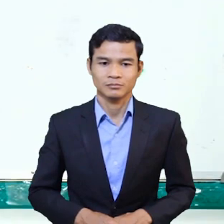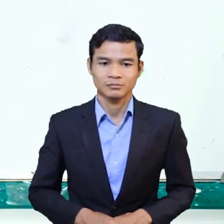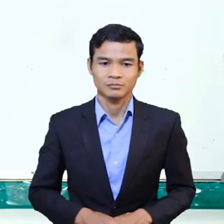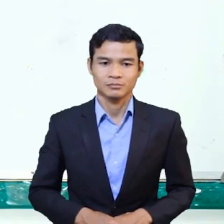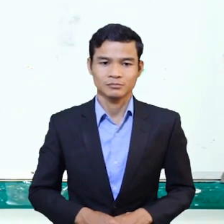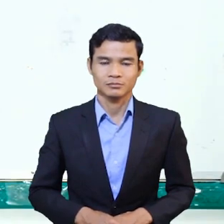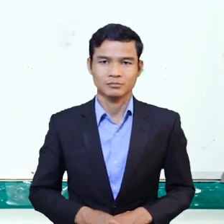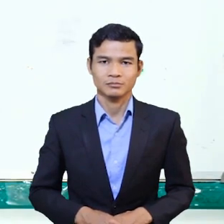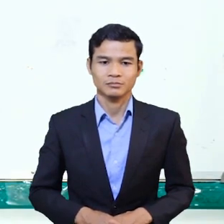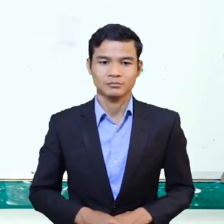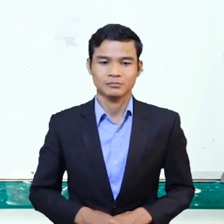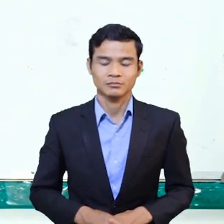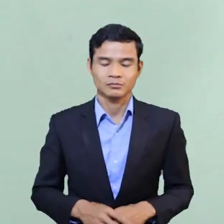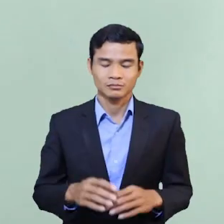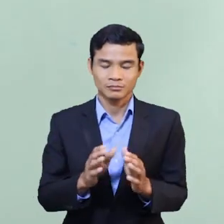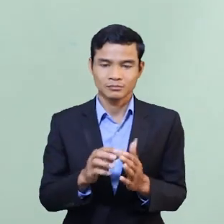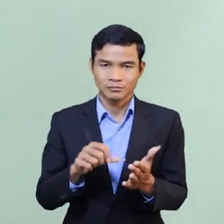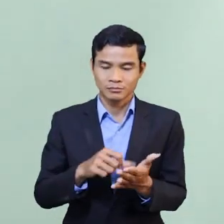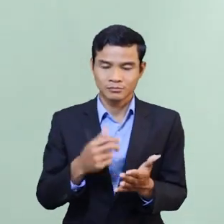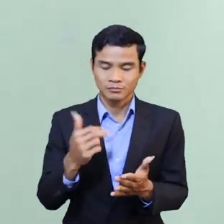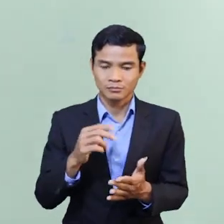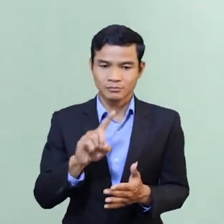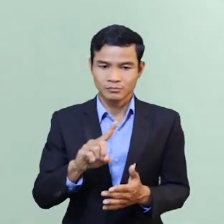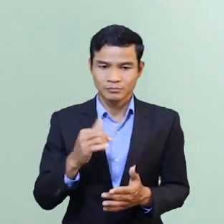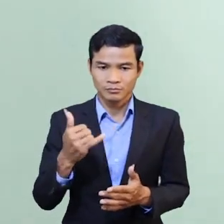chà nên nó con